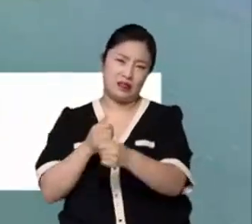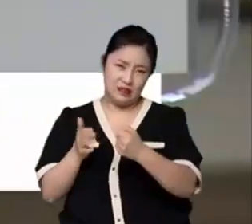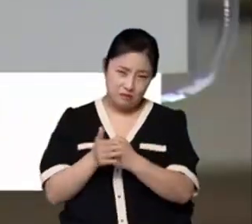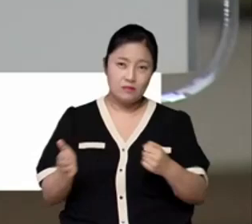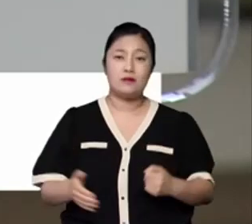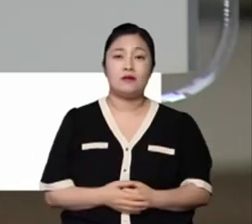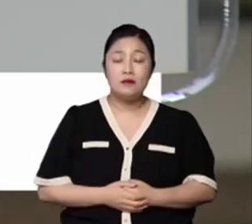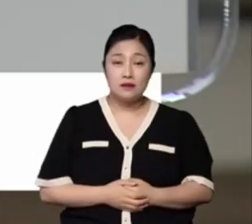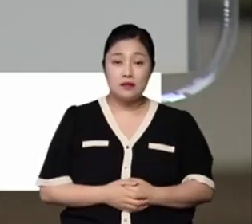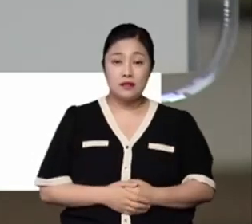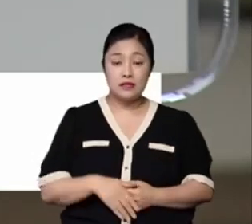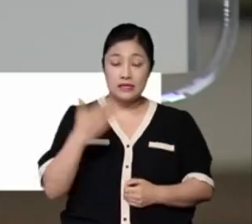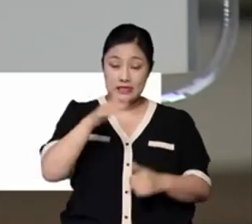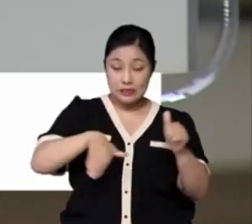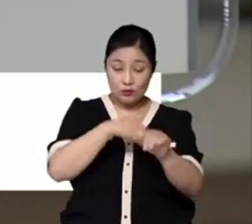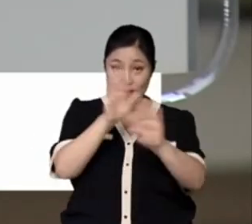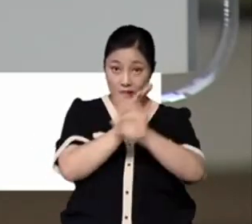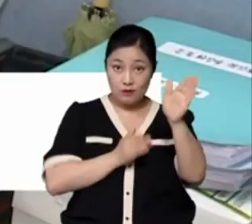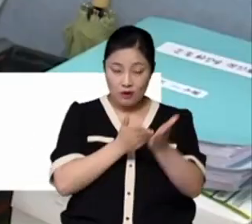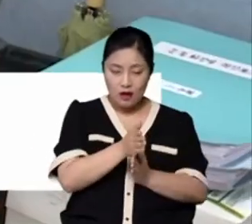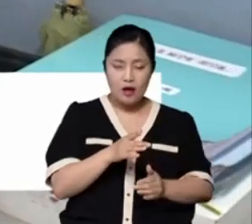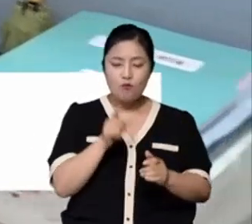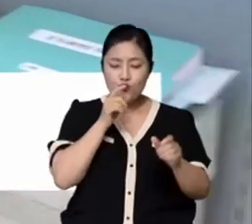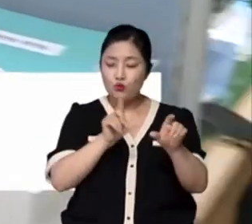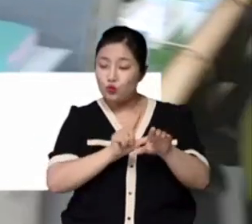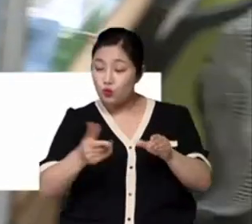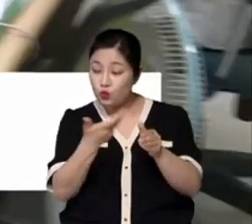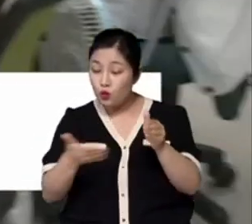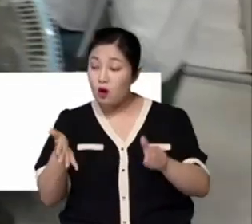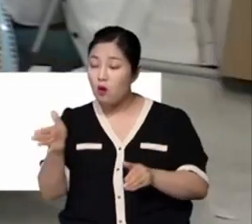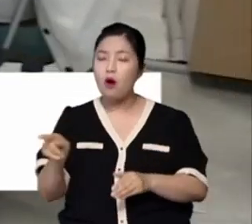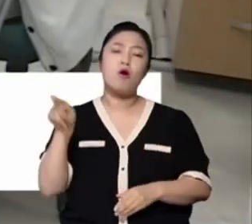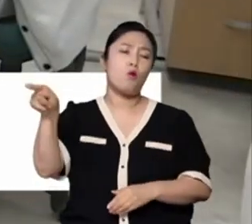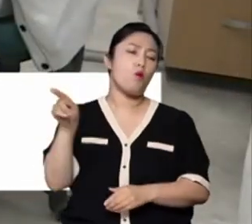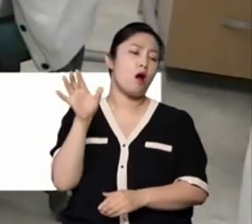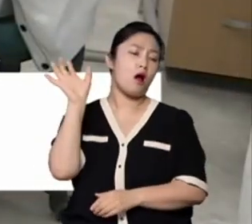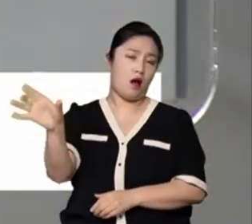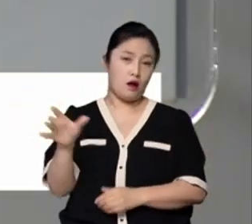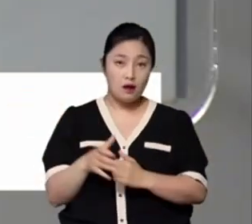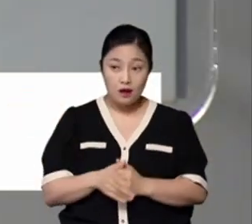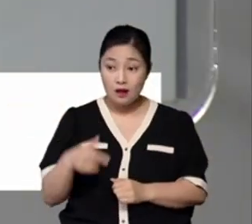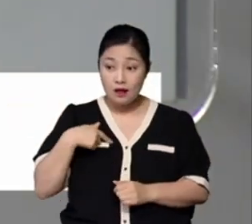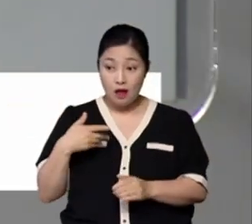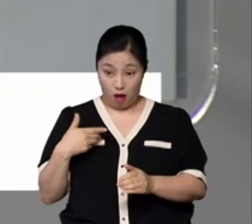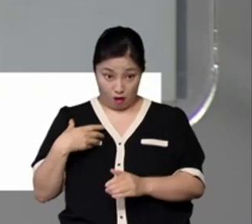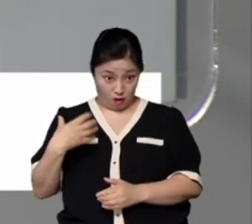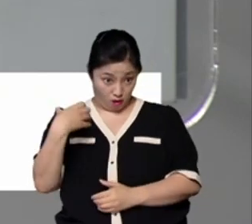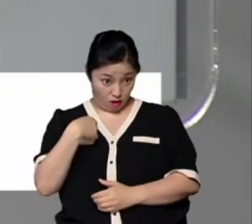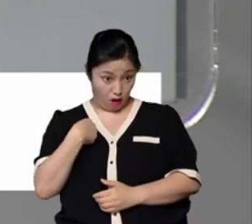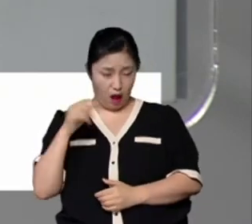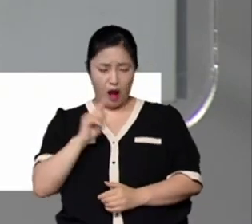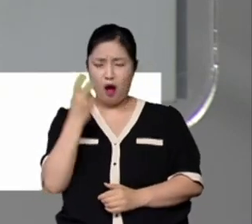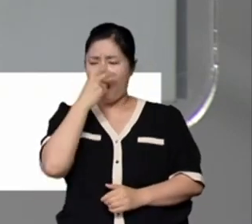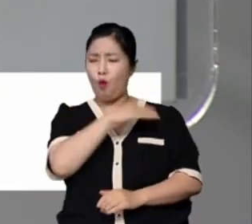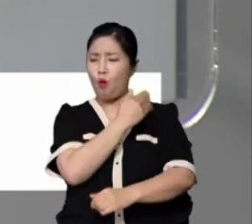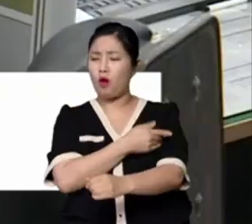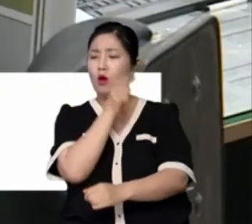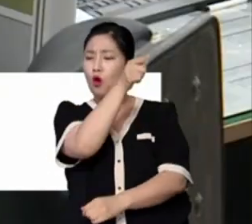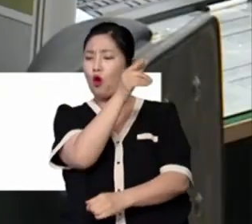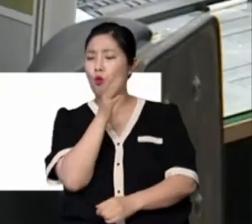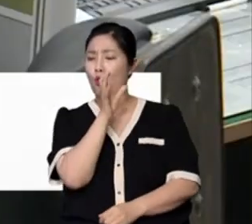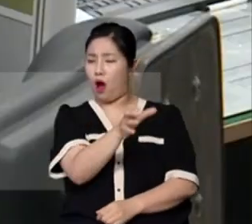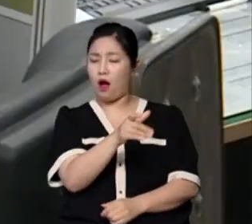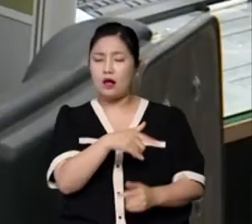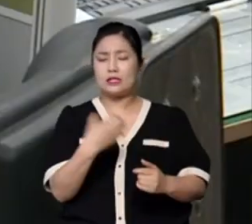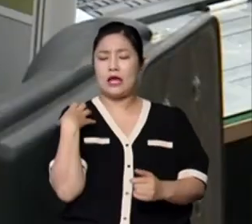때문입니다. 기후생태과는 하수 처리를 맡은 하수도과 업무라고 주장을 하고 있고 하수도과는 단속 권한이 있는